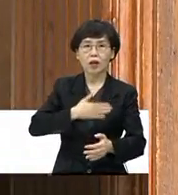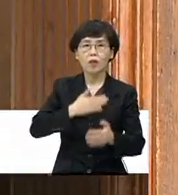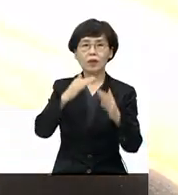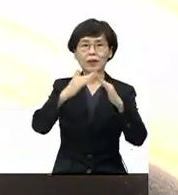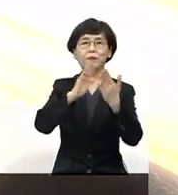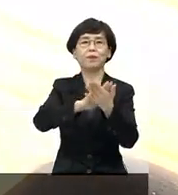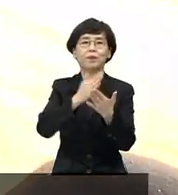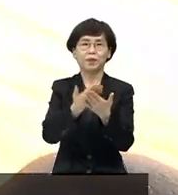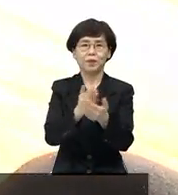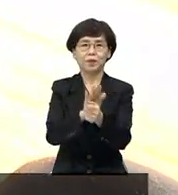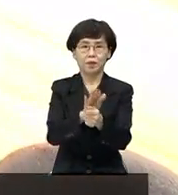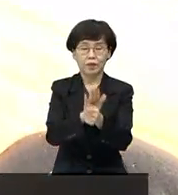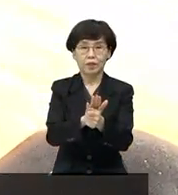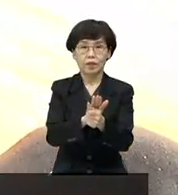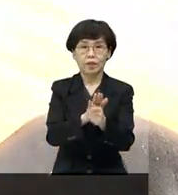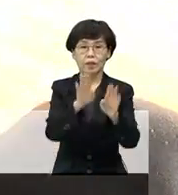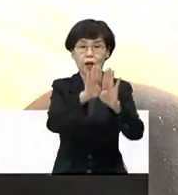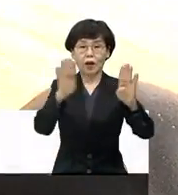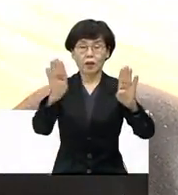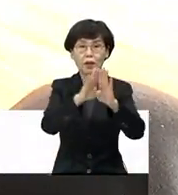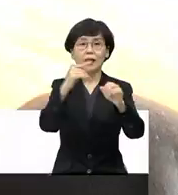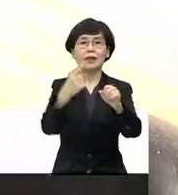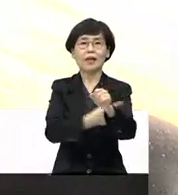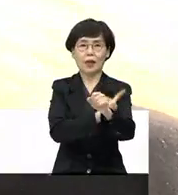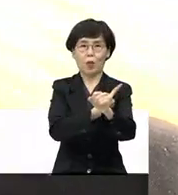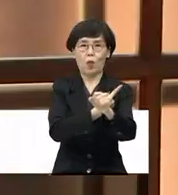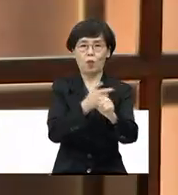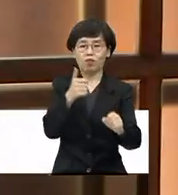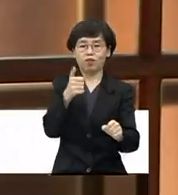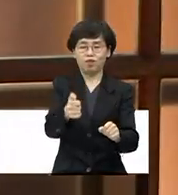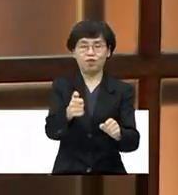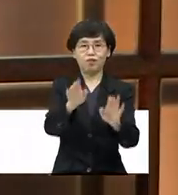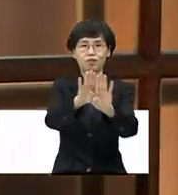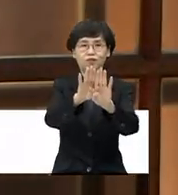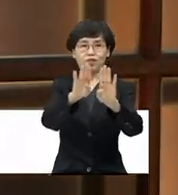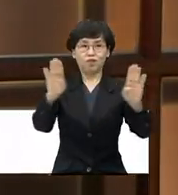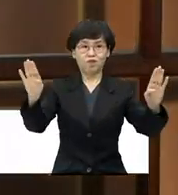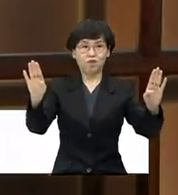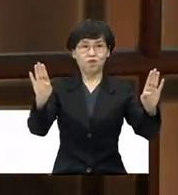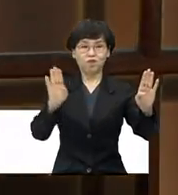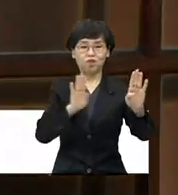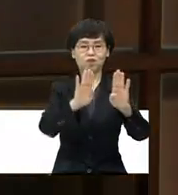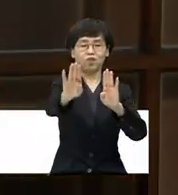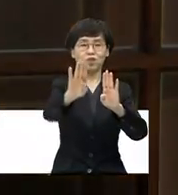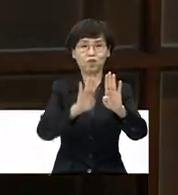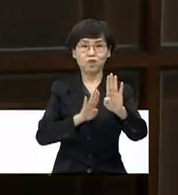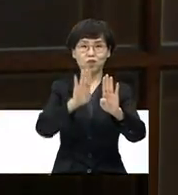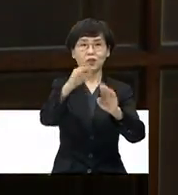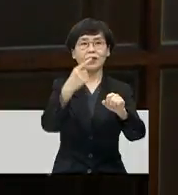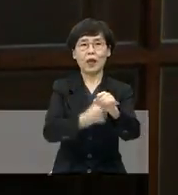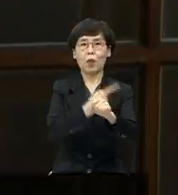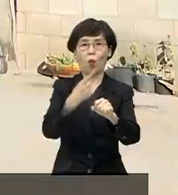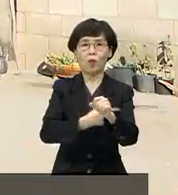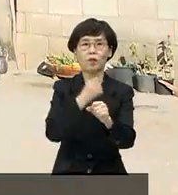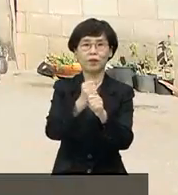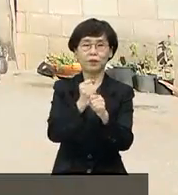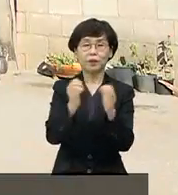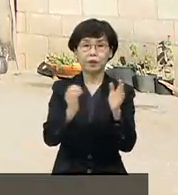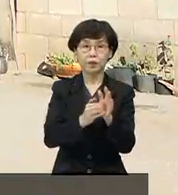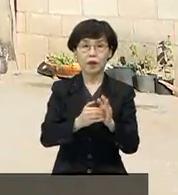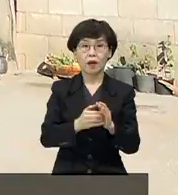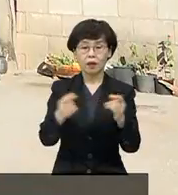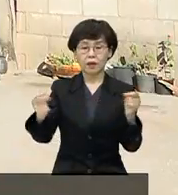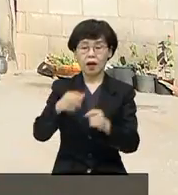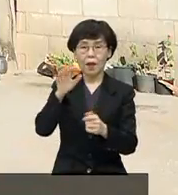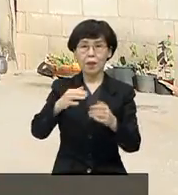나섰습니다. 현관문을 자동문 형식으로 개조해 리모컨을 이용해 혼자서도 열고 닫을 수 있도록 했습니다. 현관